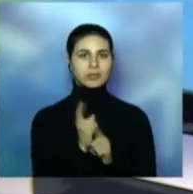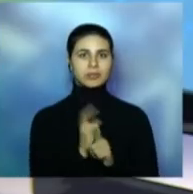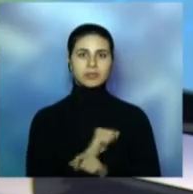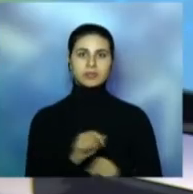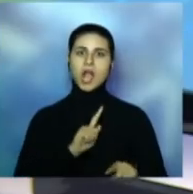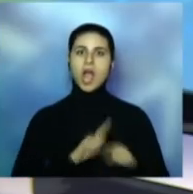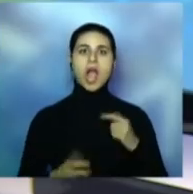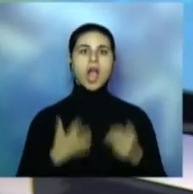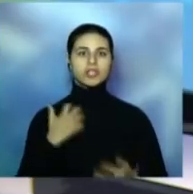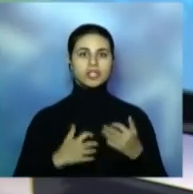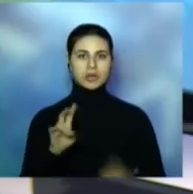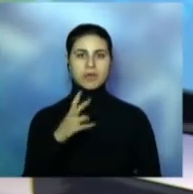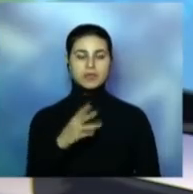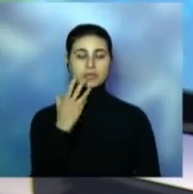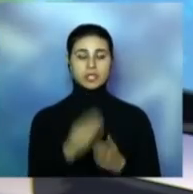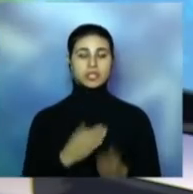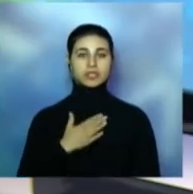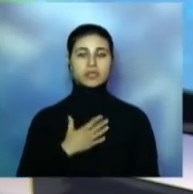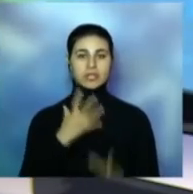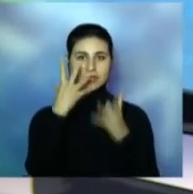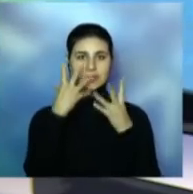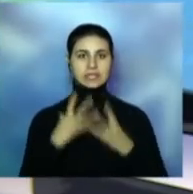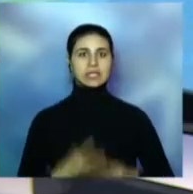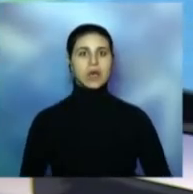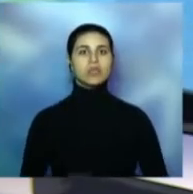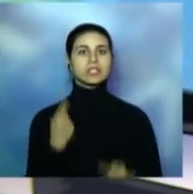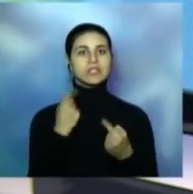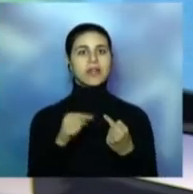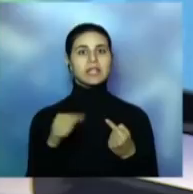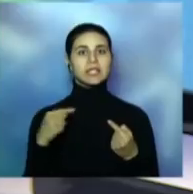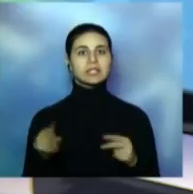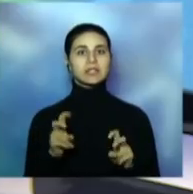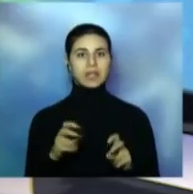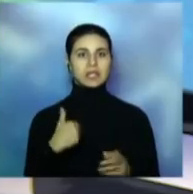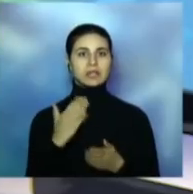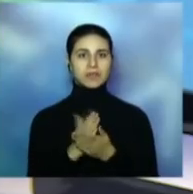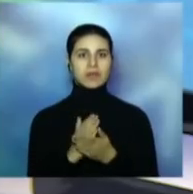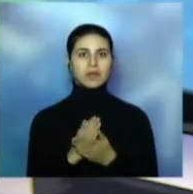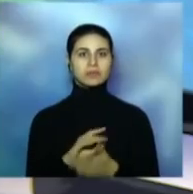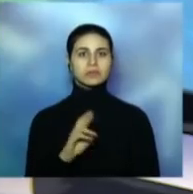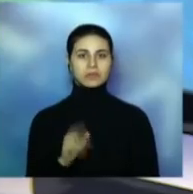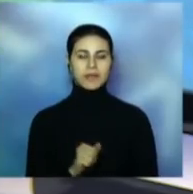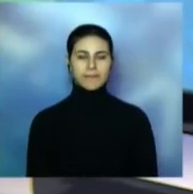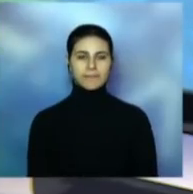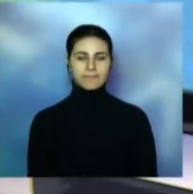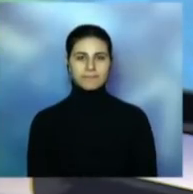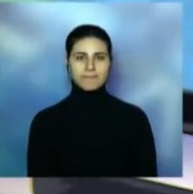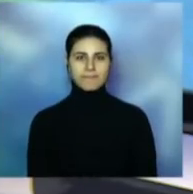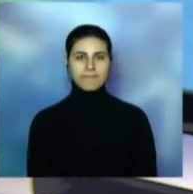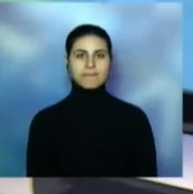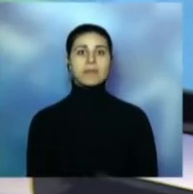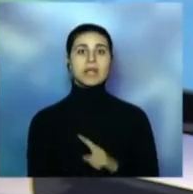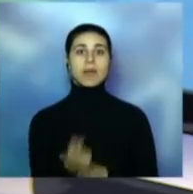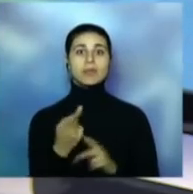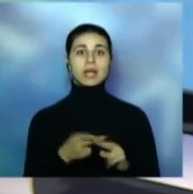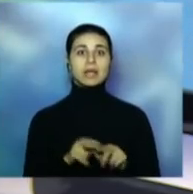აჩქარებას, რადგან ჩვენ ჩვენი სხეულის კინესთეტიკური აბსოლუტურად სხვადასხვანაირი ფლობა გვაქვს და გამომდინარე